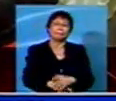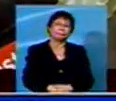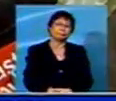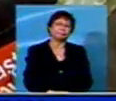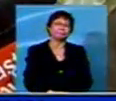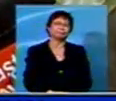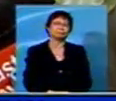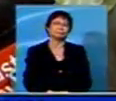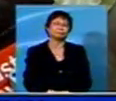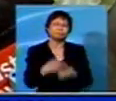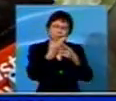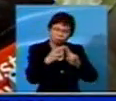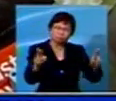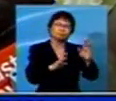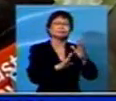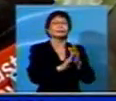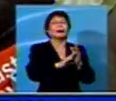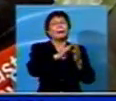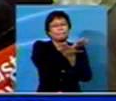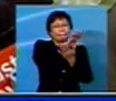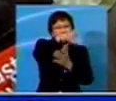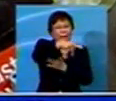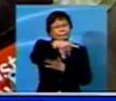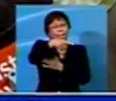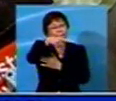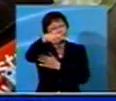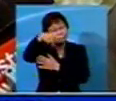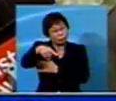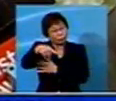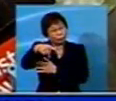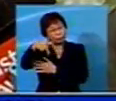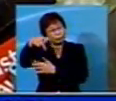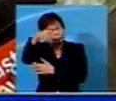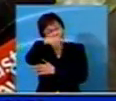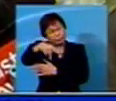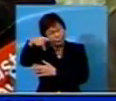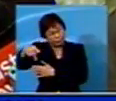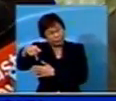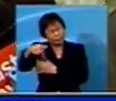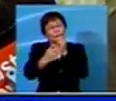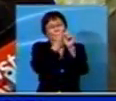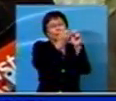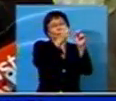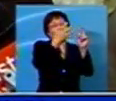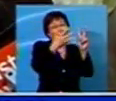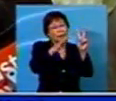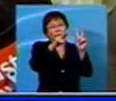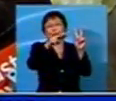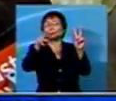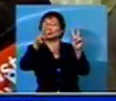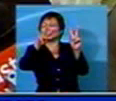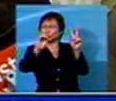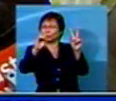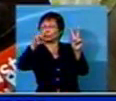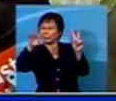diakuediakan ya pelan pembangunan pendidikan Malaysia 2 2025 kalau kita lihat